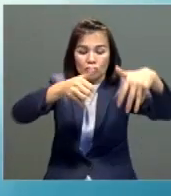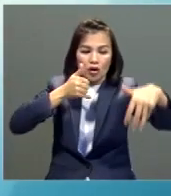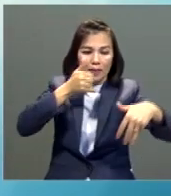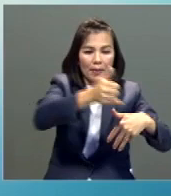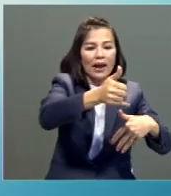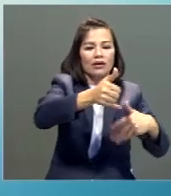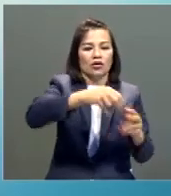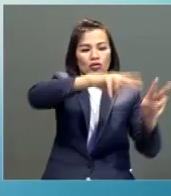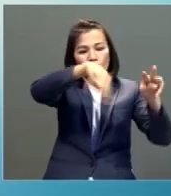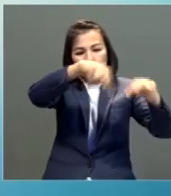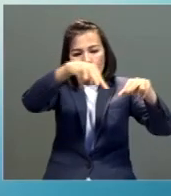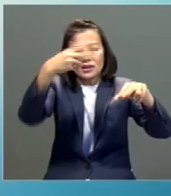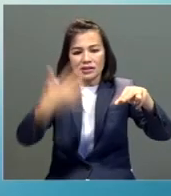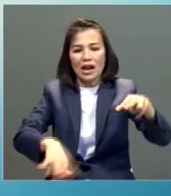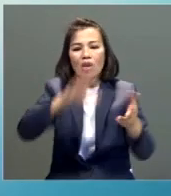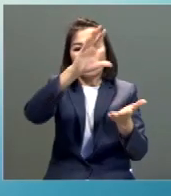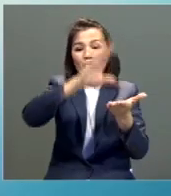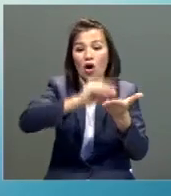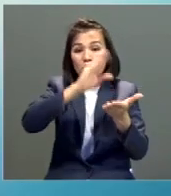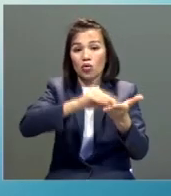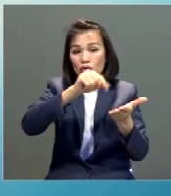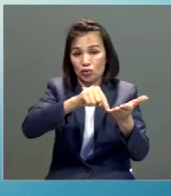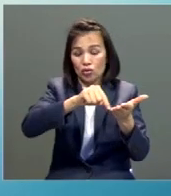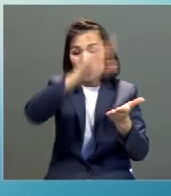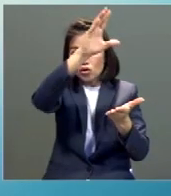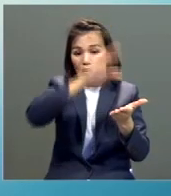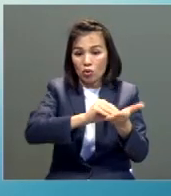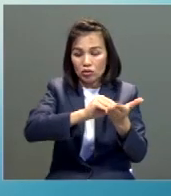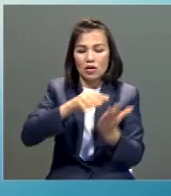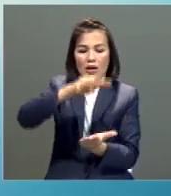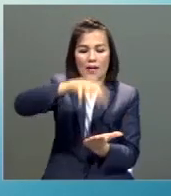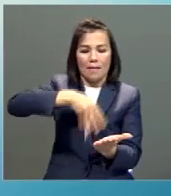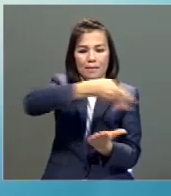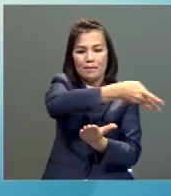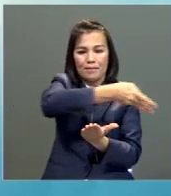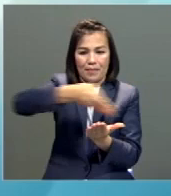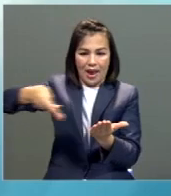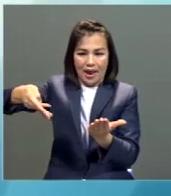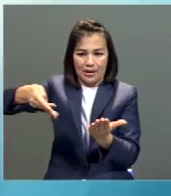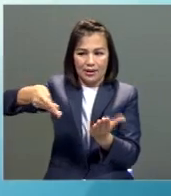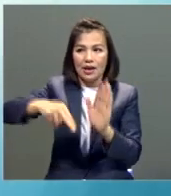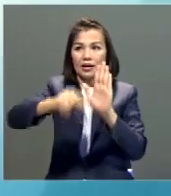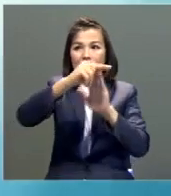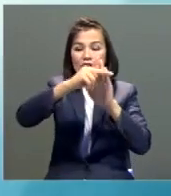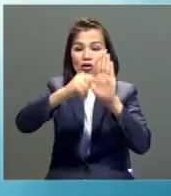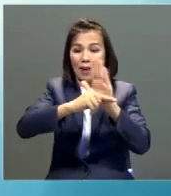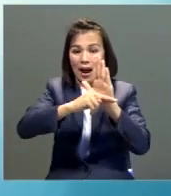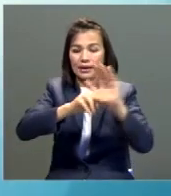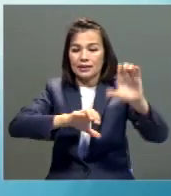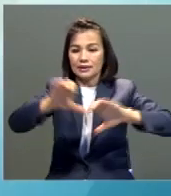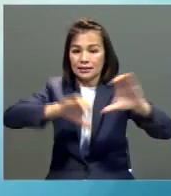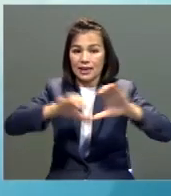ข้อมูลต่างๆเหล่านั้นมาเป็นตัววางแผนในเชิงนโยบายต่างๆนะครับเร